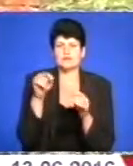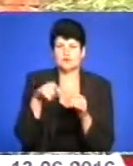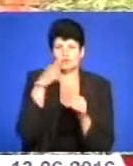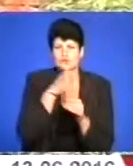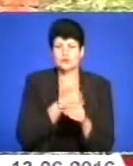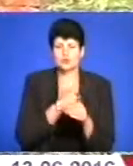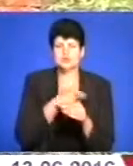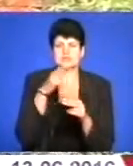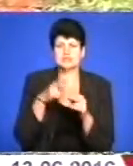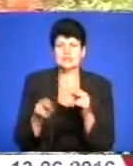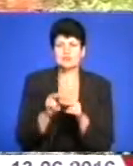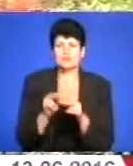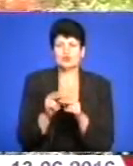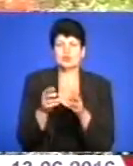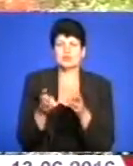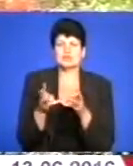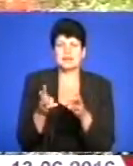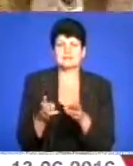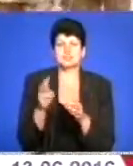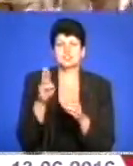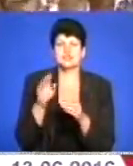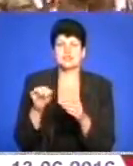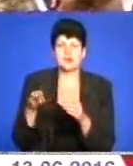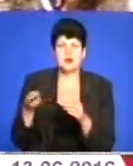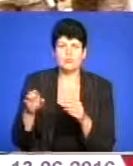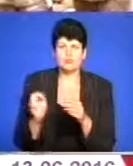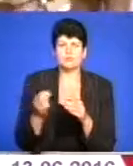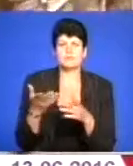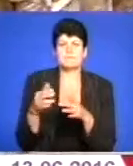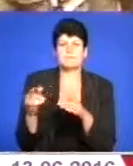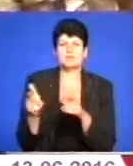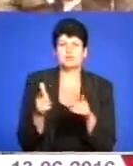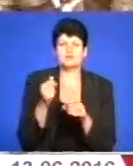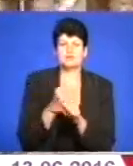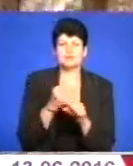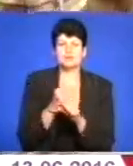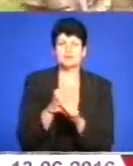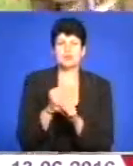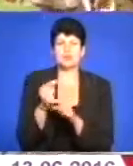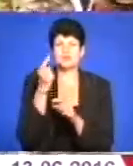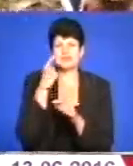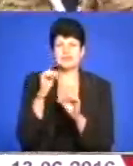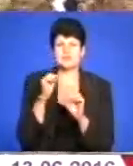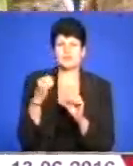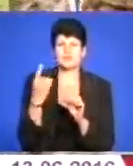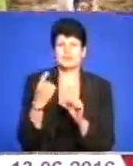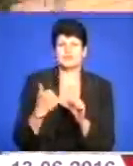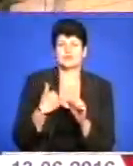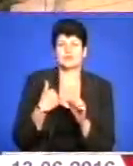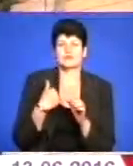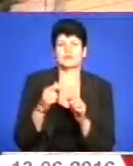завершити ремонт котельні, їдальні, штабу та казарми. Хід підготовчих робіт оцінили керівники краю, військовий комісар області та